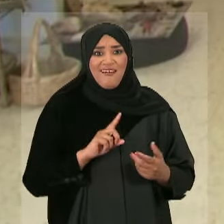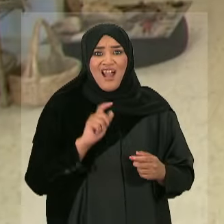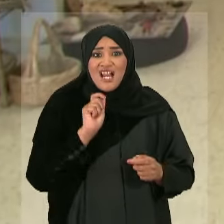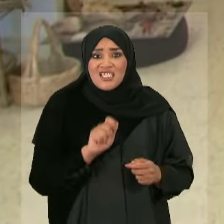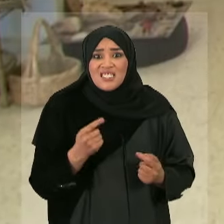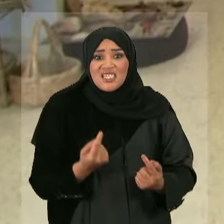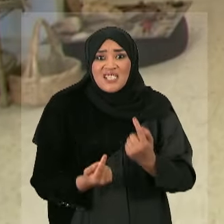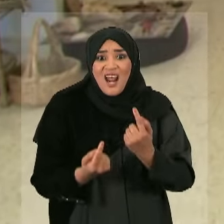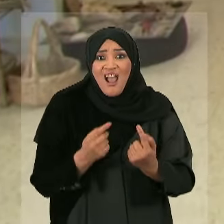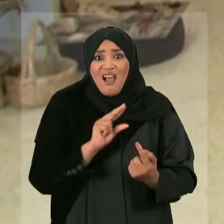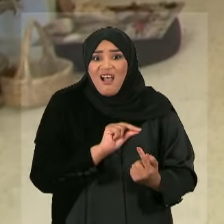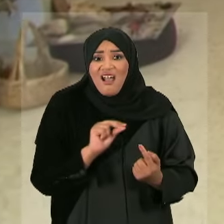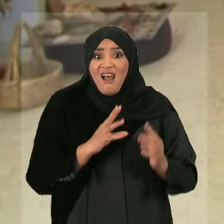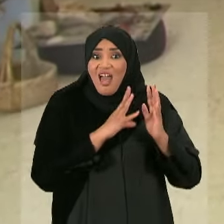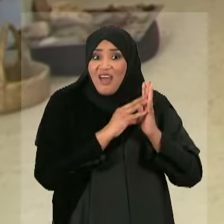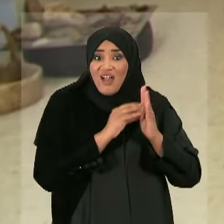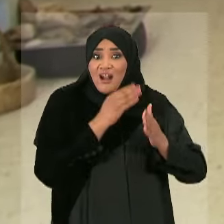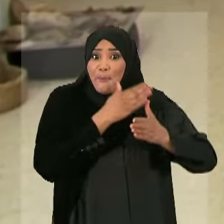هذا منين جايبه؟